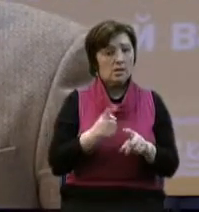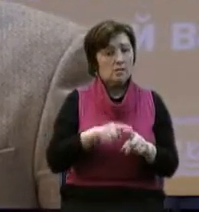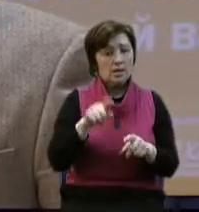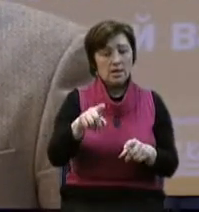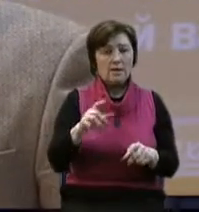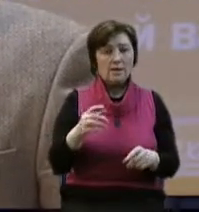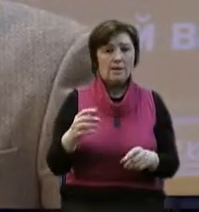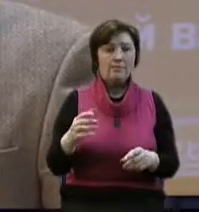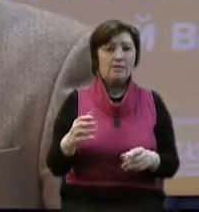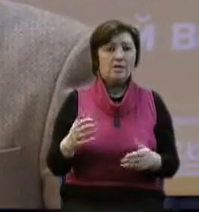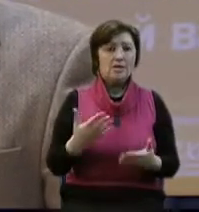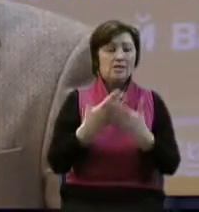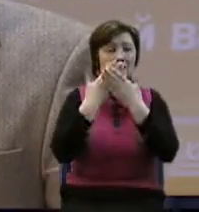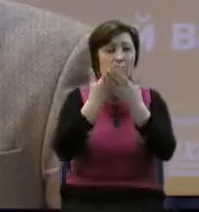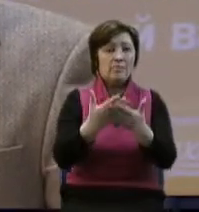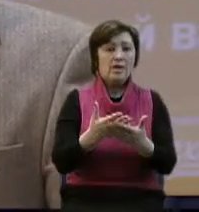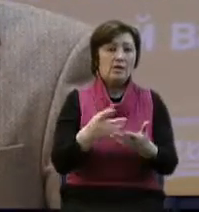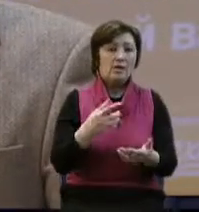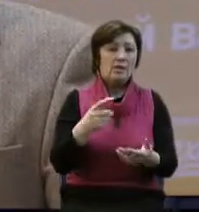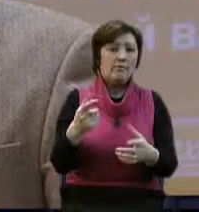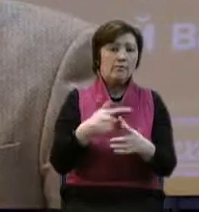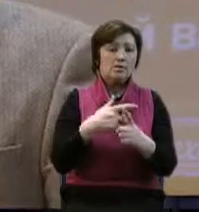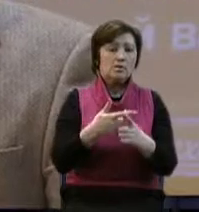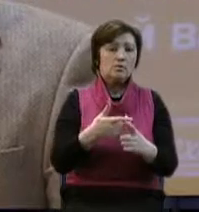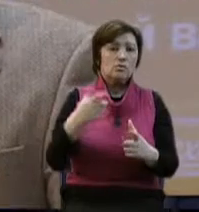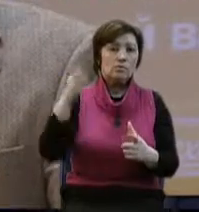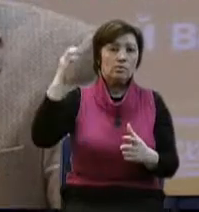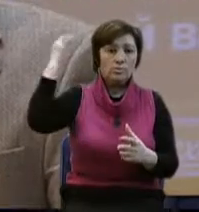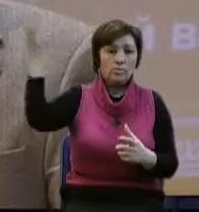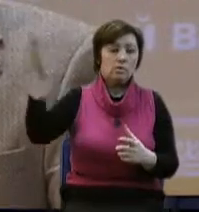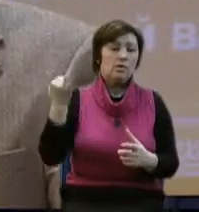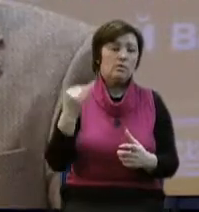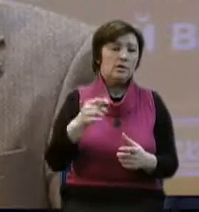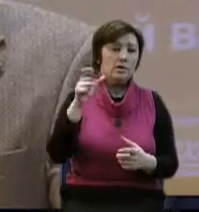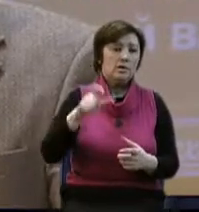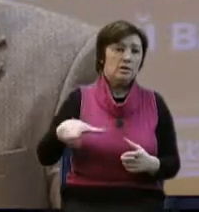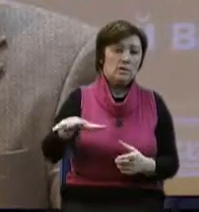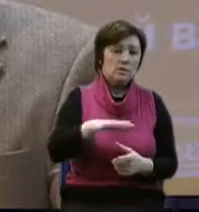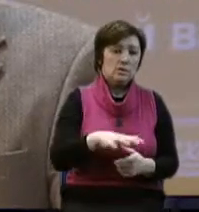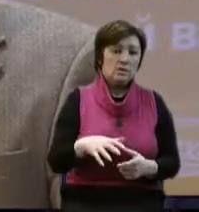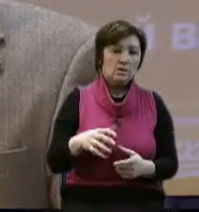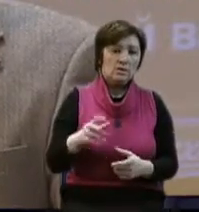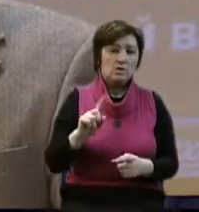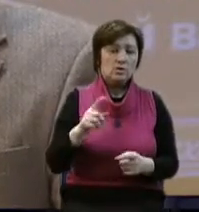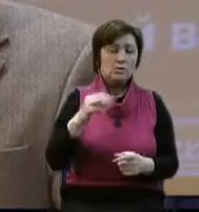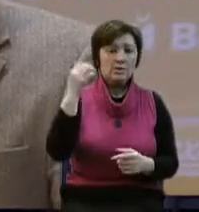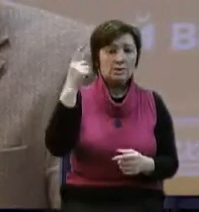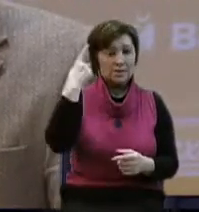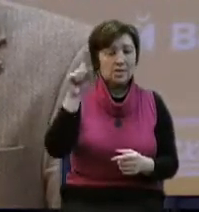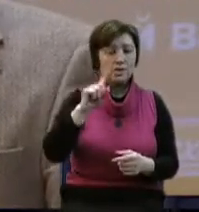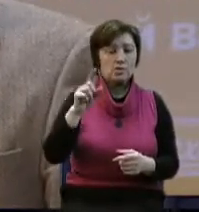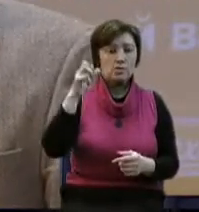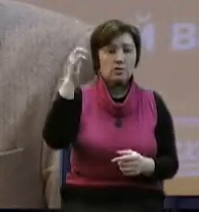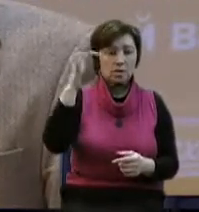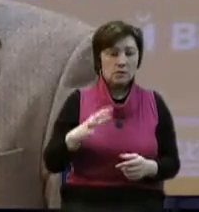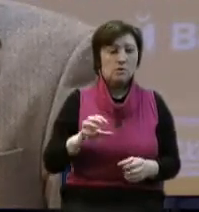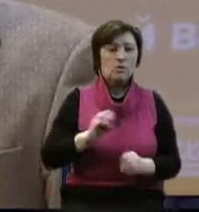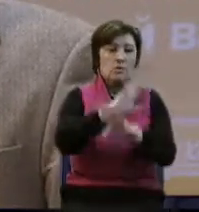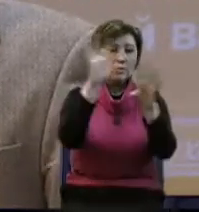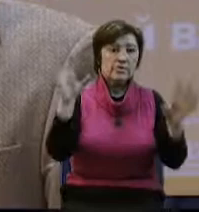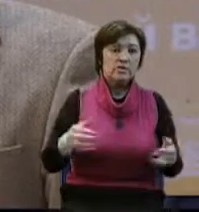знамение между мною и вами в роды ваши, дабы вы знали, что я Господь, освящающий